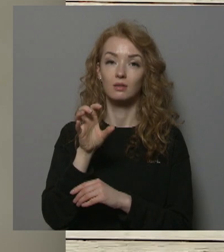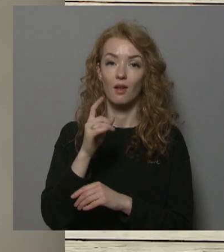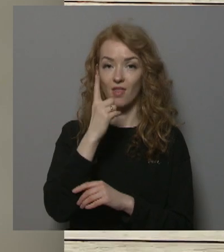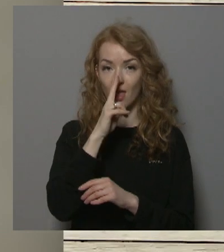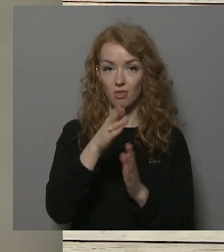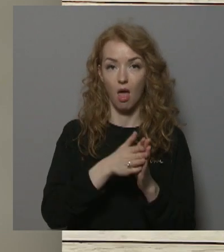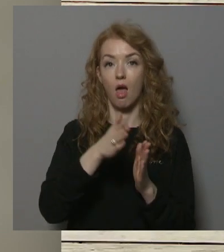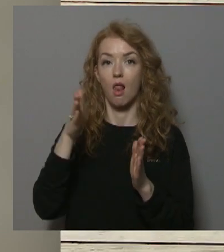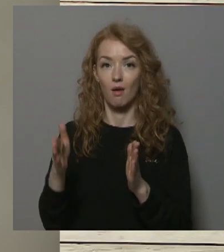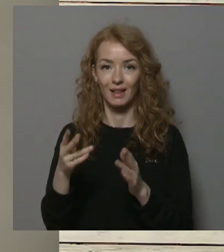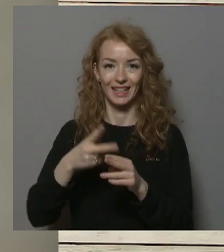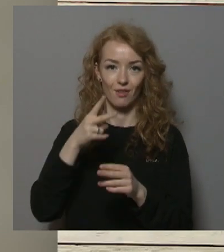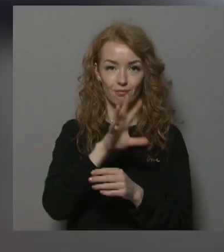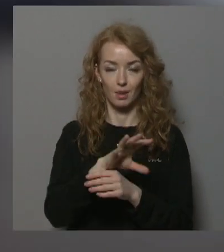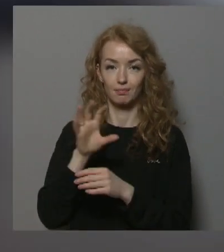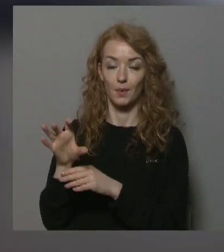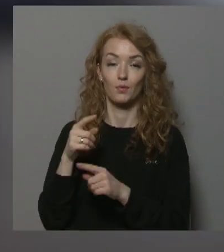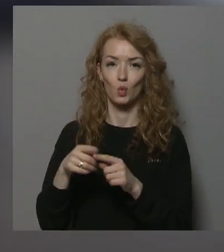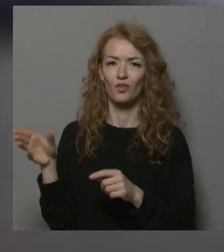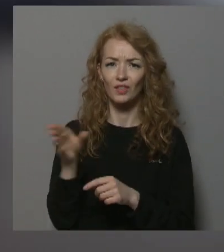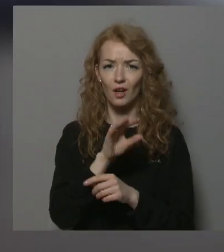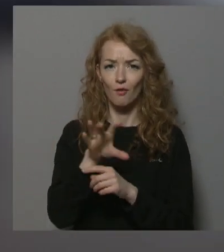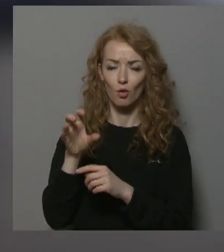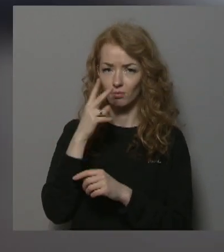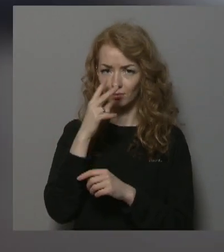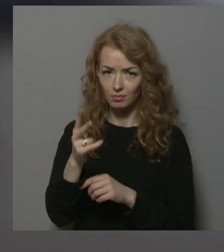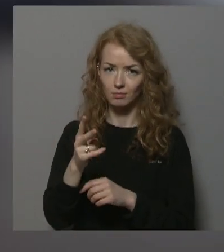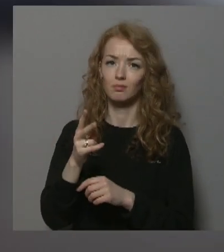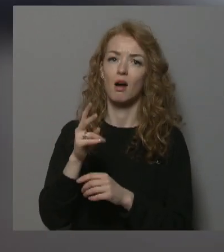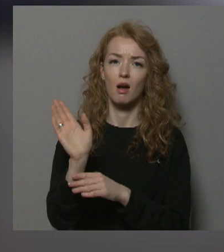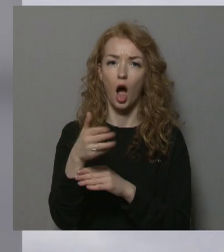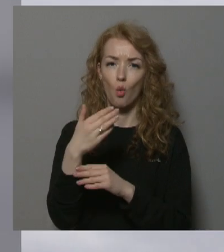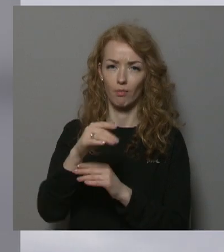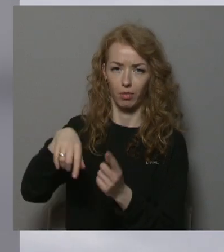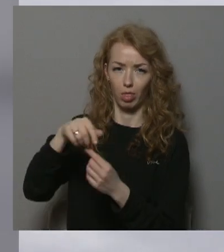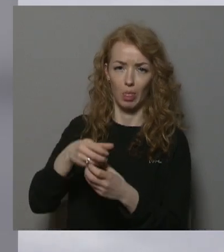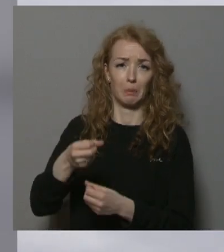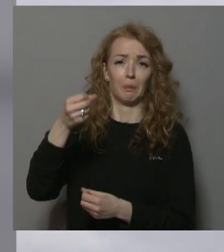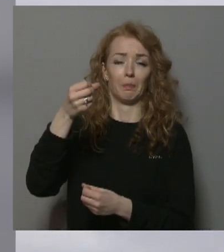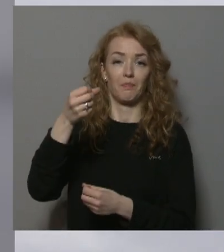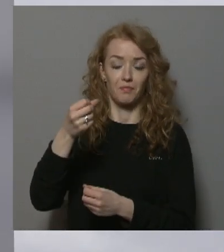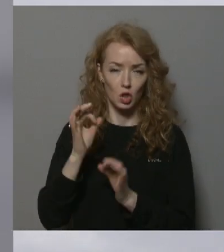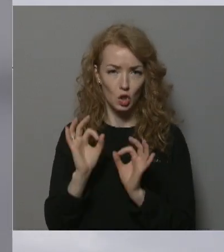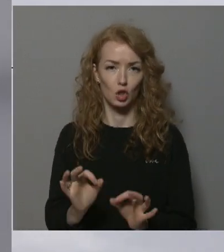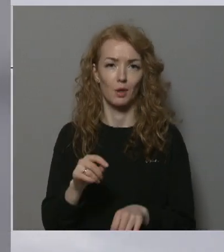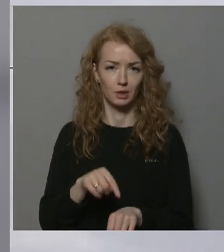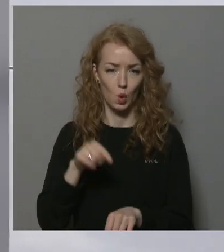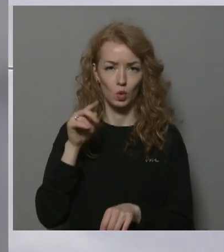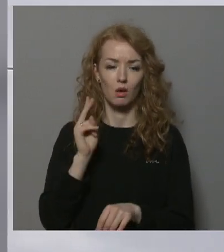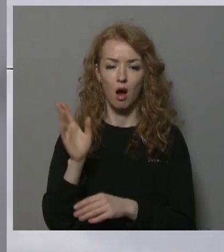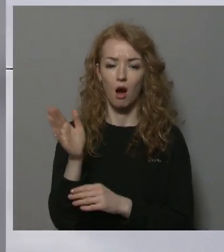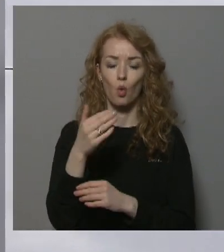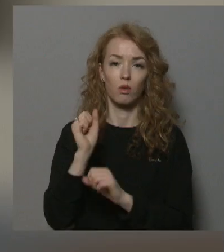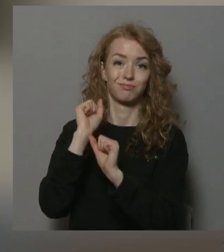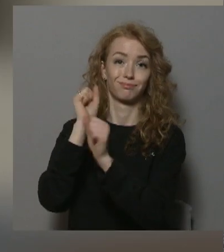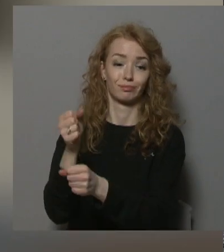nedēļas starpību, un visās redzams, ka karogs ir ļoti cieši aptinies ap kātu. Tiešām rodas iespējas, ka karogs ieliks